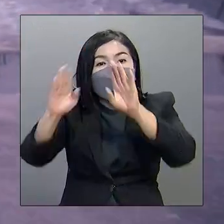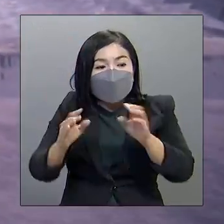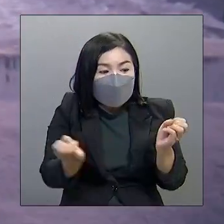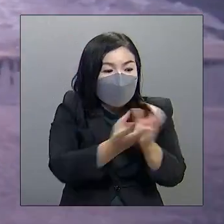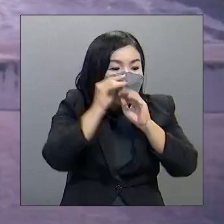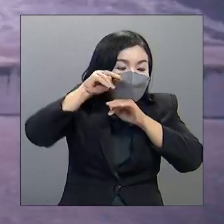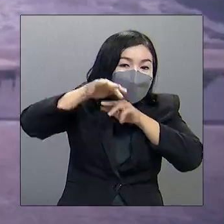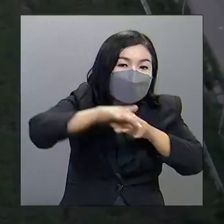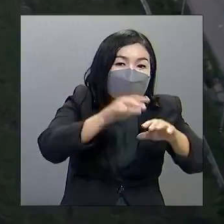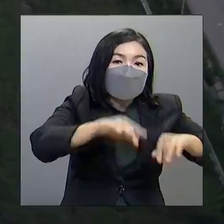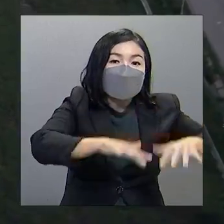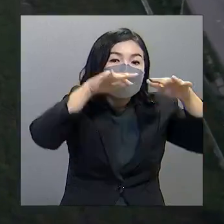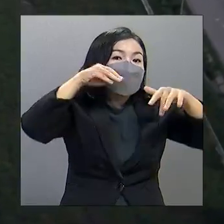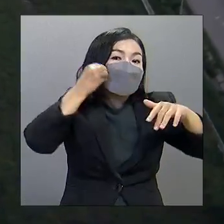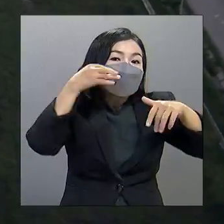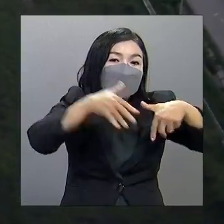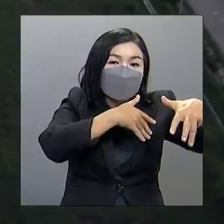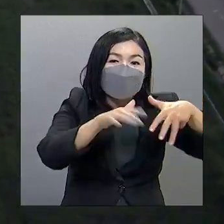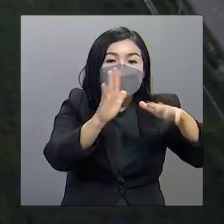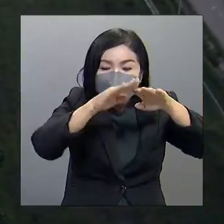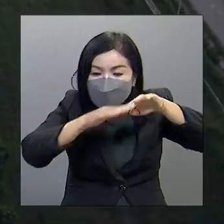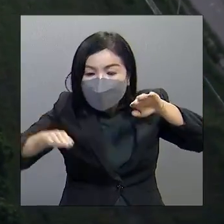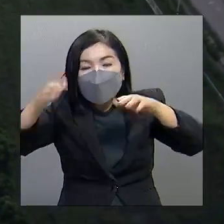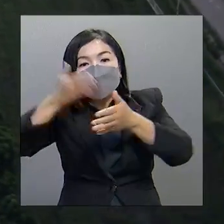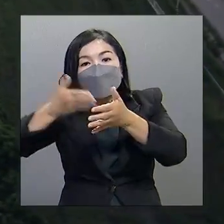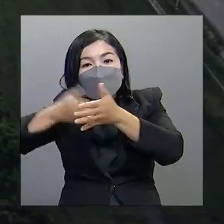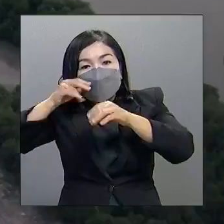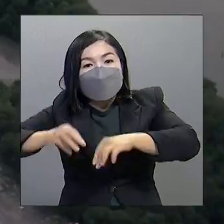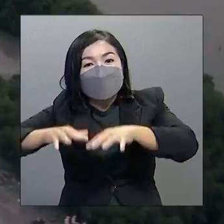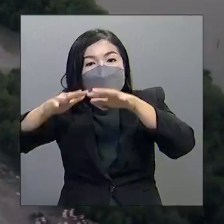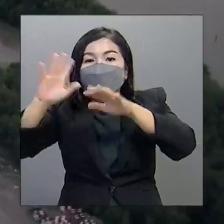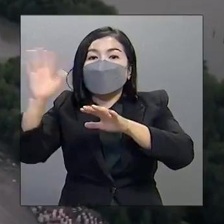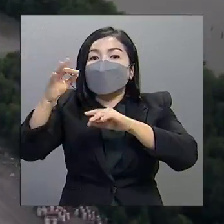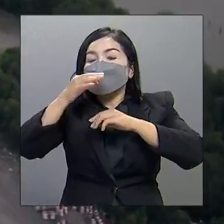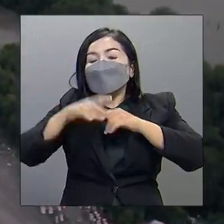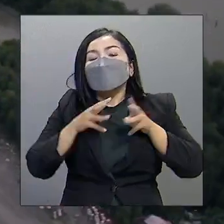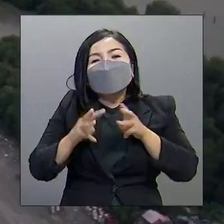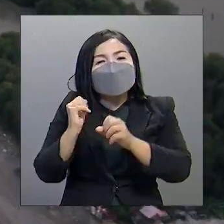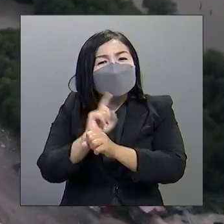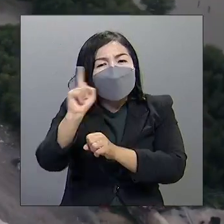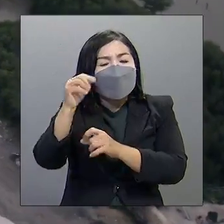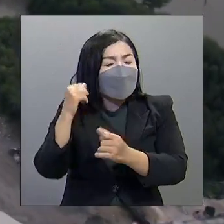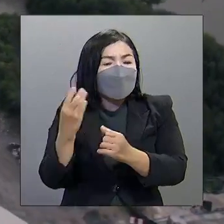ประชาชนระหว่างทางไม่ติดขัดตรงแอ่งกระทะในคลองและไหลลงทะเลได้เร็วขึ้น